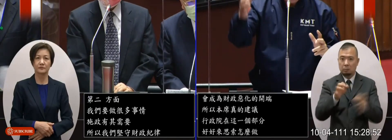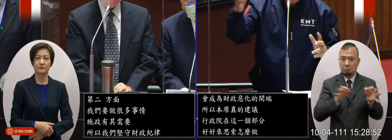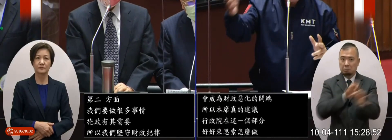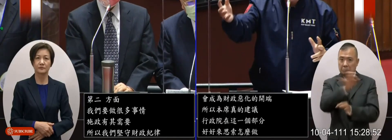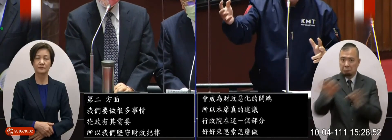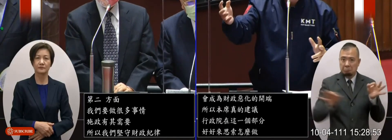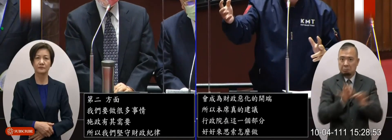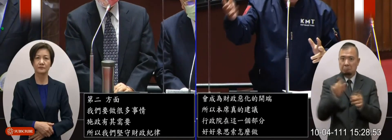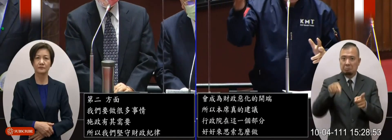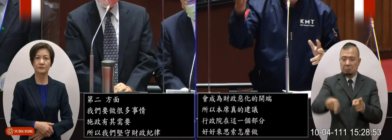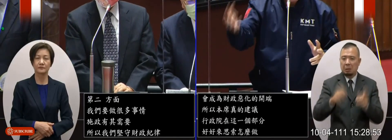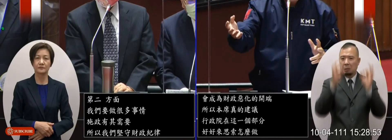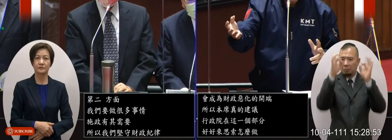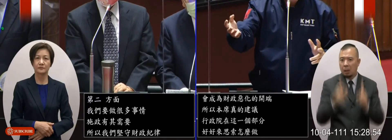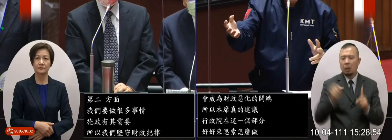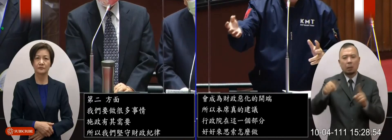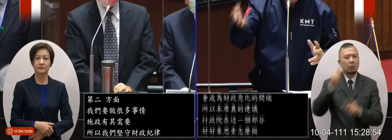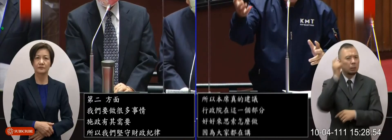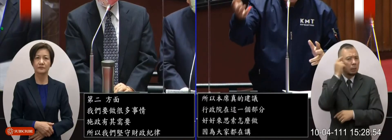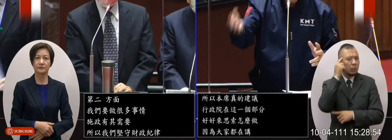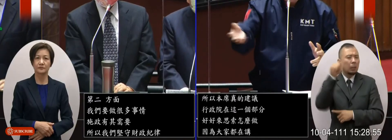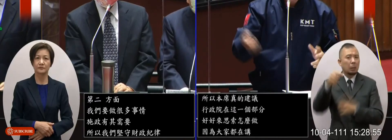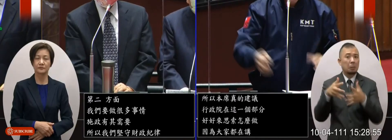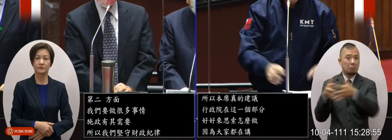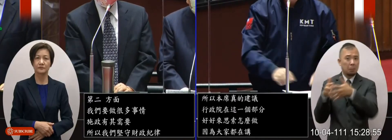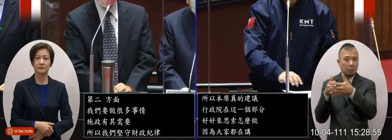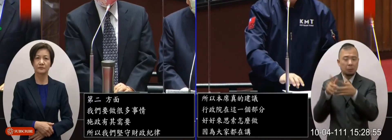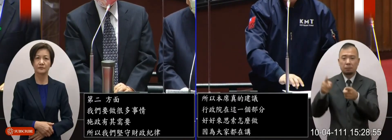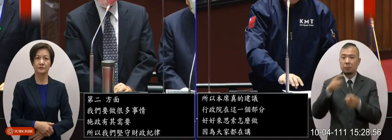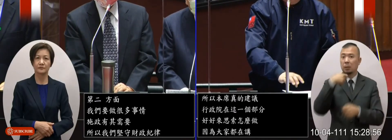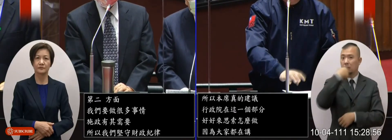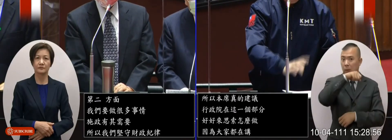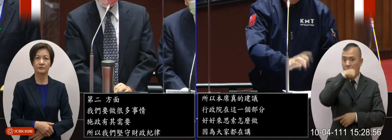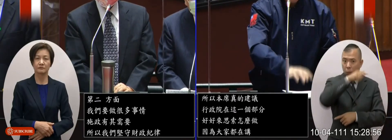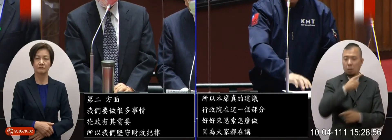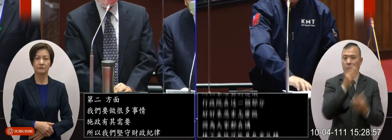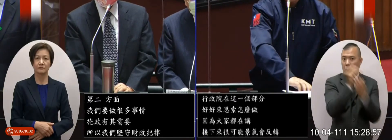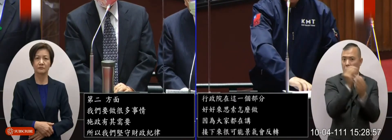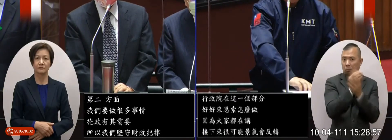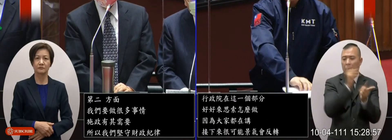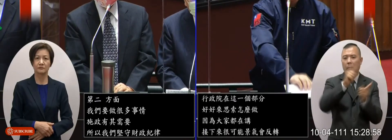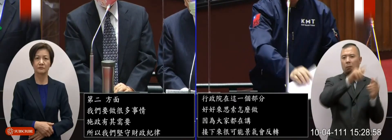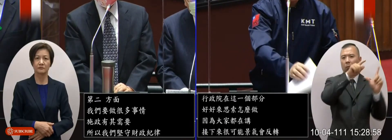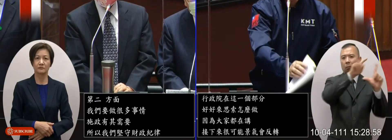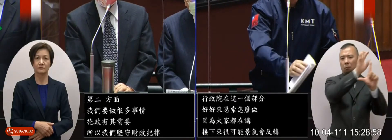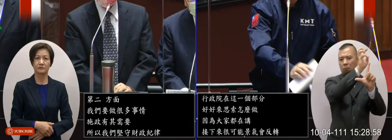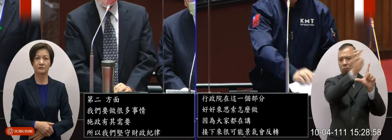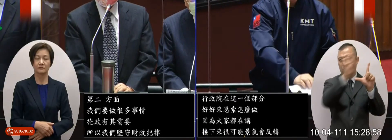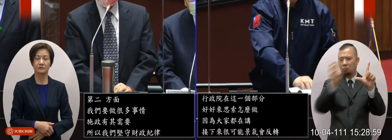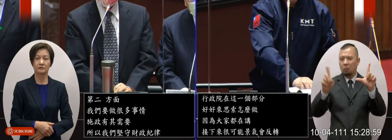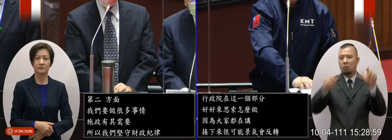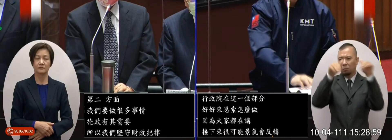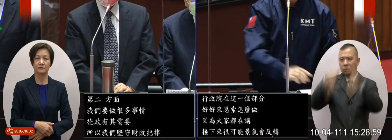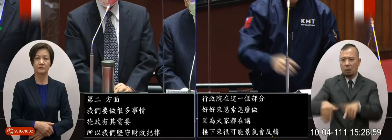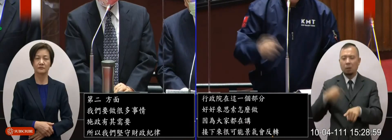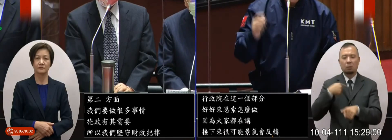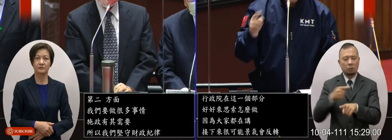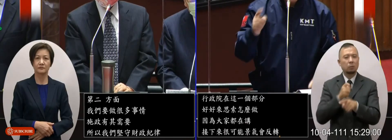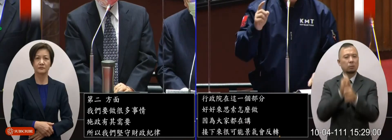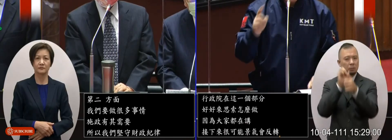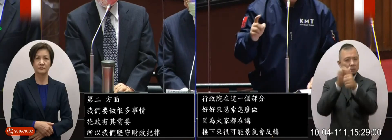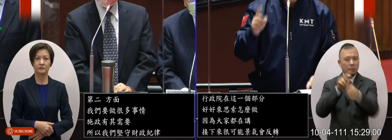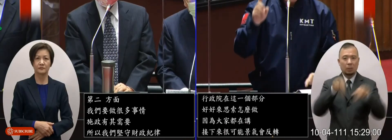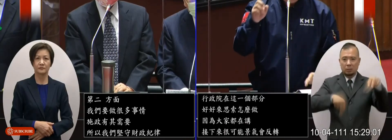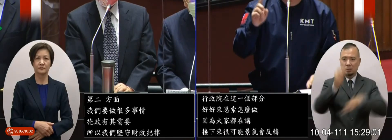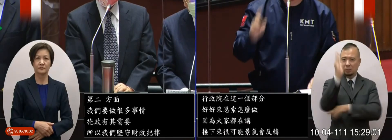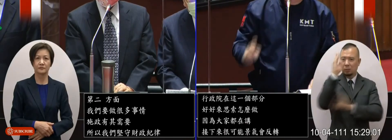看美国的股市也好，台湾的股市也好，它的确是在往下滑的、啊、所以这一点本席是提醒行政院，希望